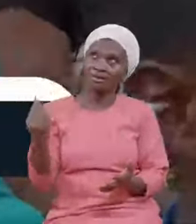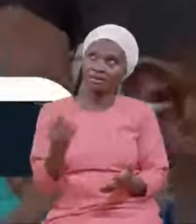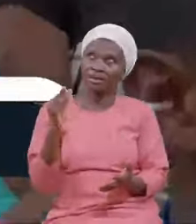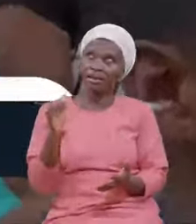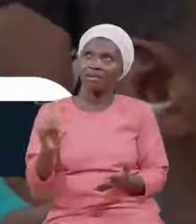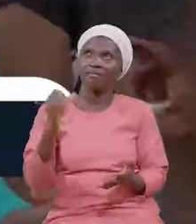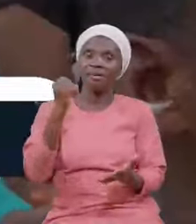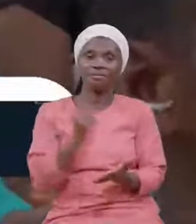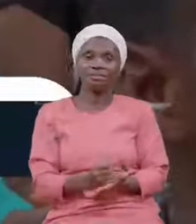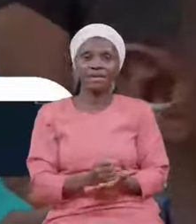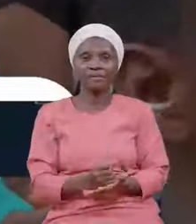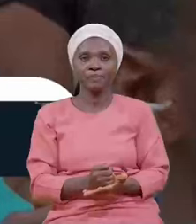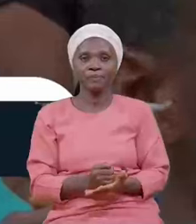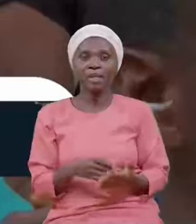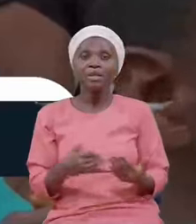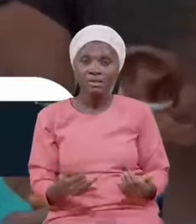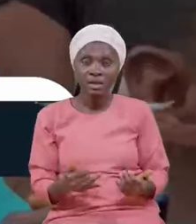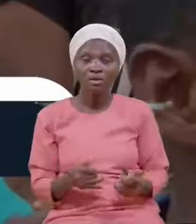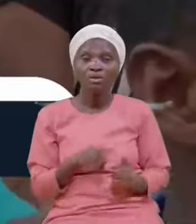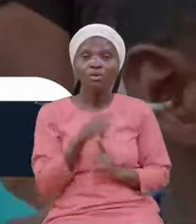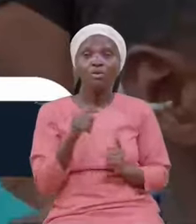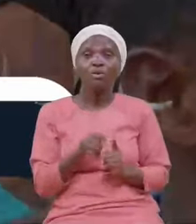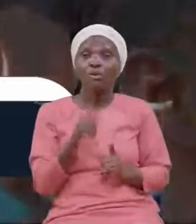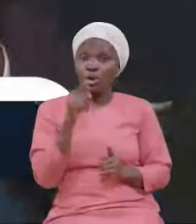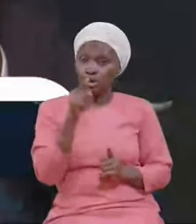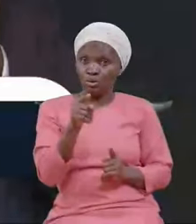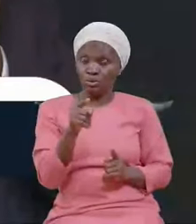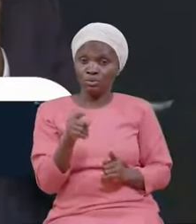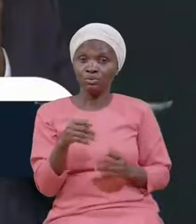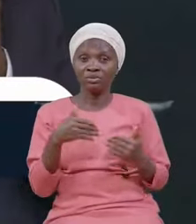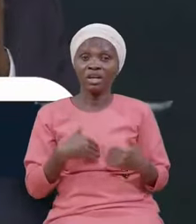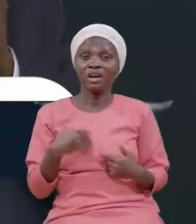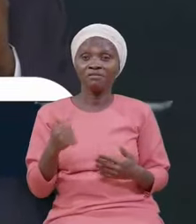Amen. Maintenant, quand vous avez une tâche,